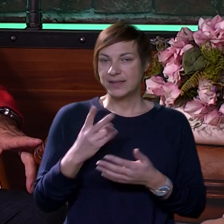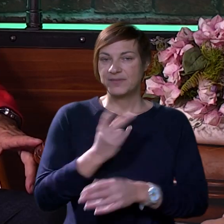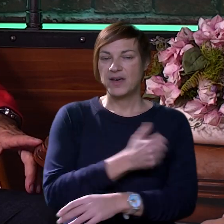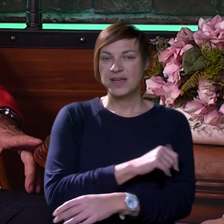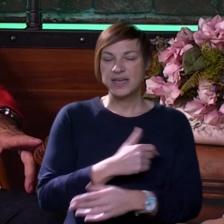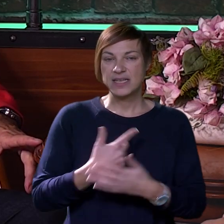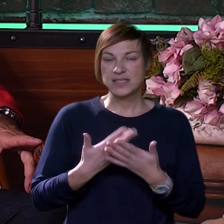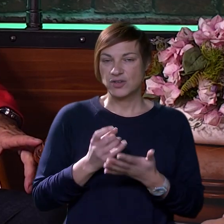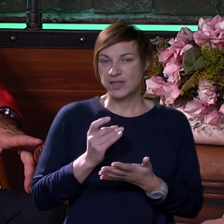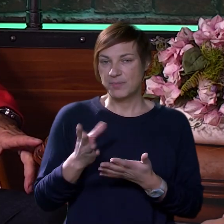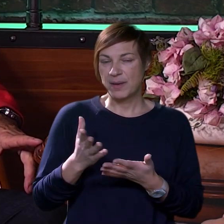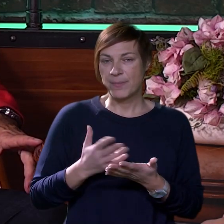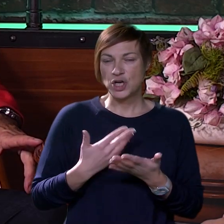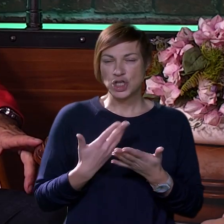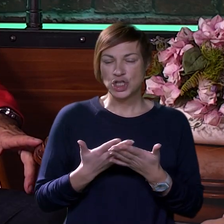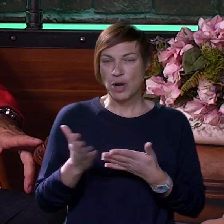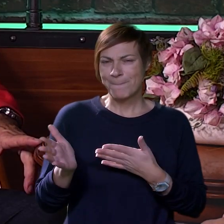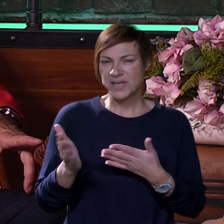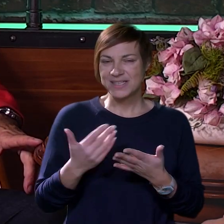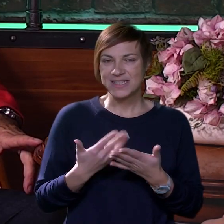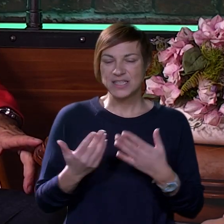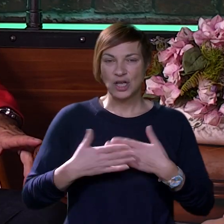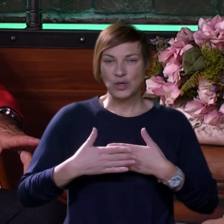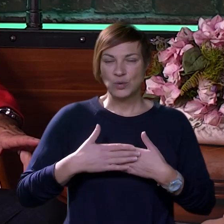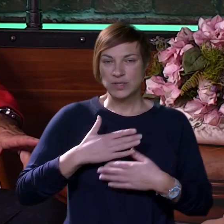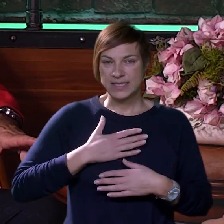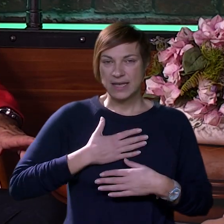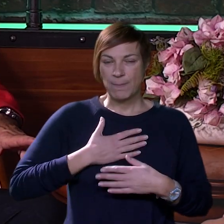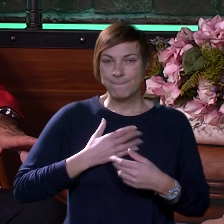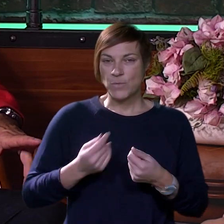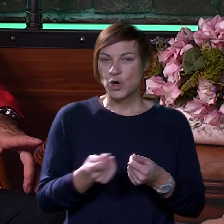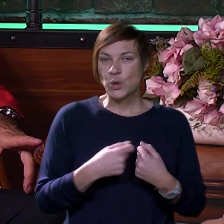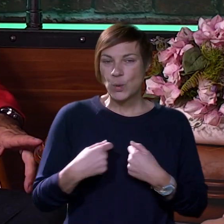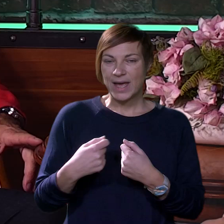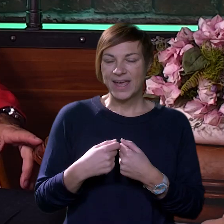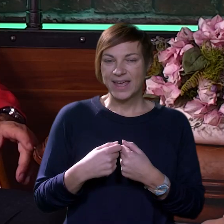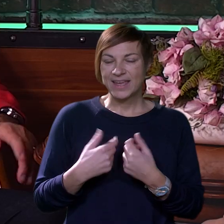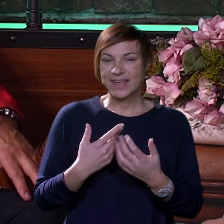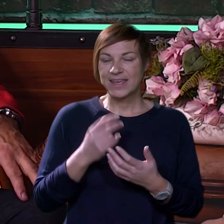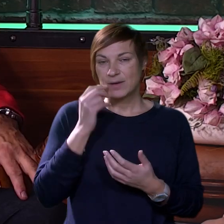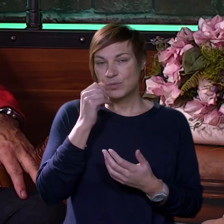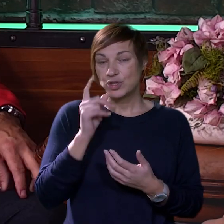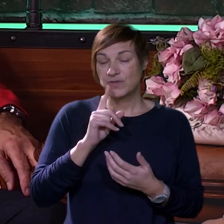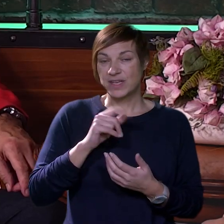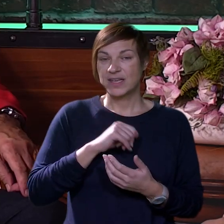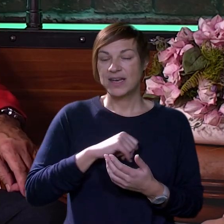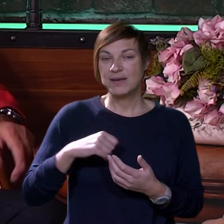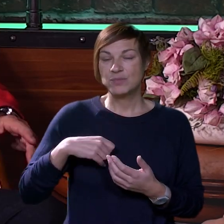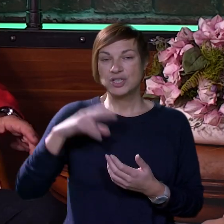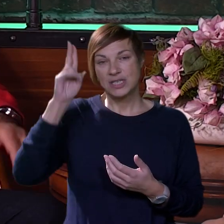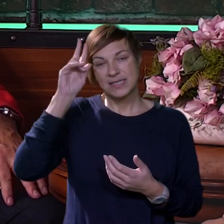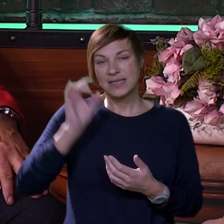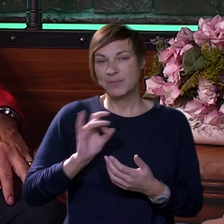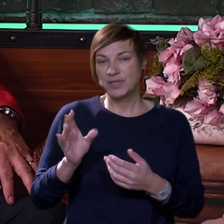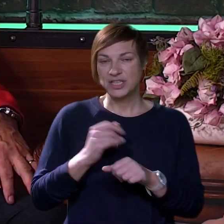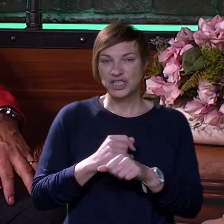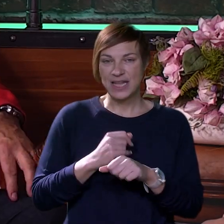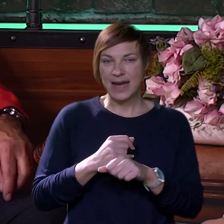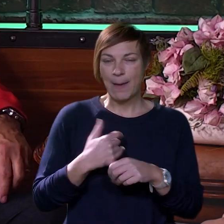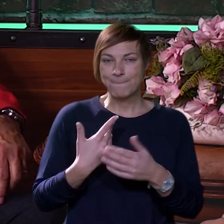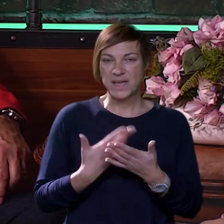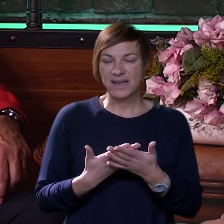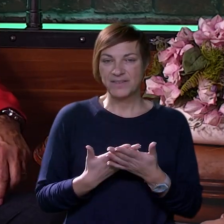tih 12 godina mi je brzo prošlo uz moju ekipu dole. Čovjek ne može ništa napraviti sam, ništa. Da, tako